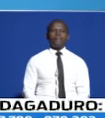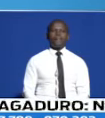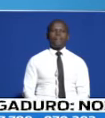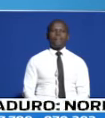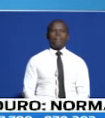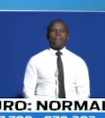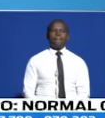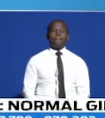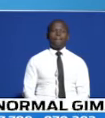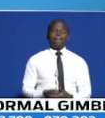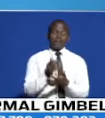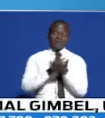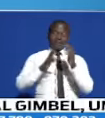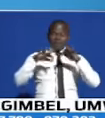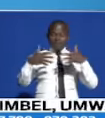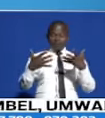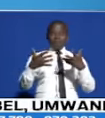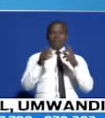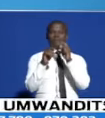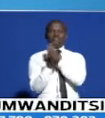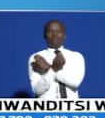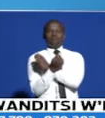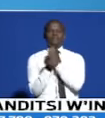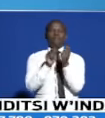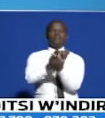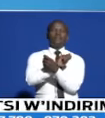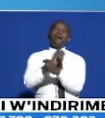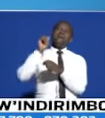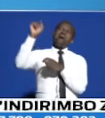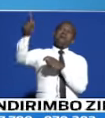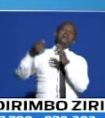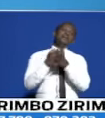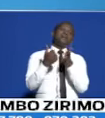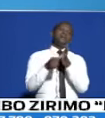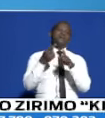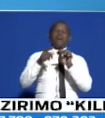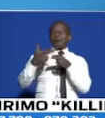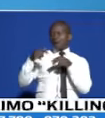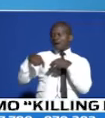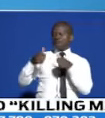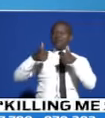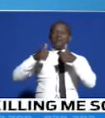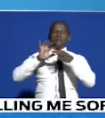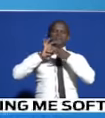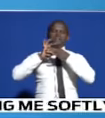Uko bigenda bisa n'ibigurana, abakure baduteraga ibibazo, aba hafi tubana neza.